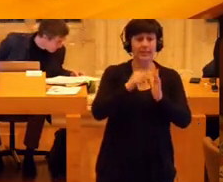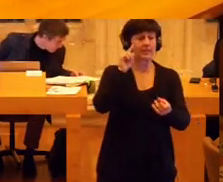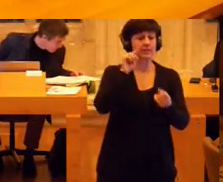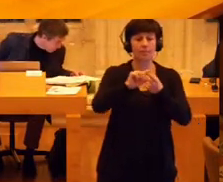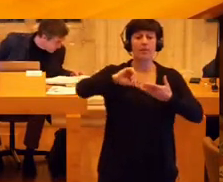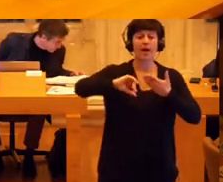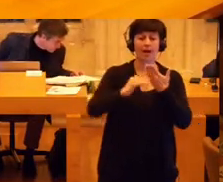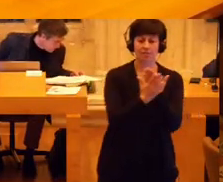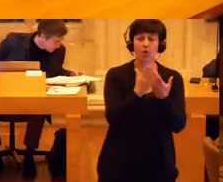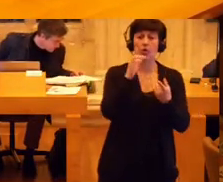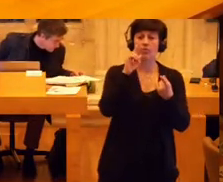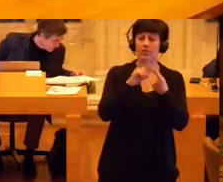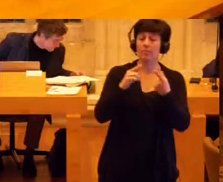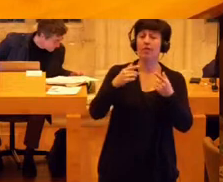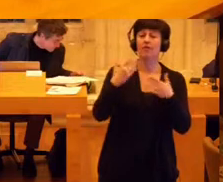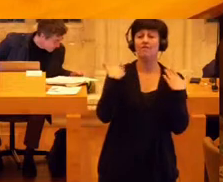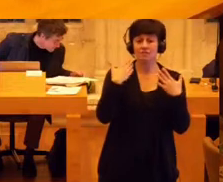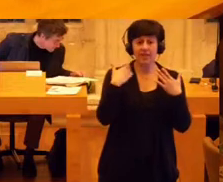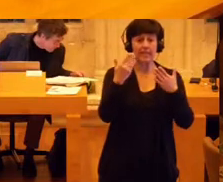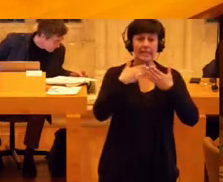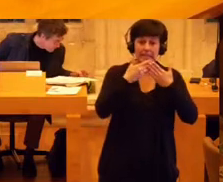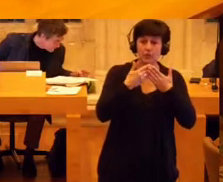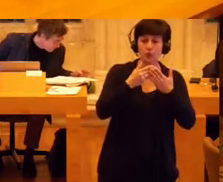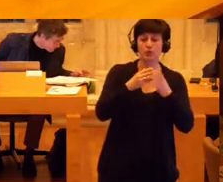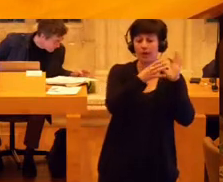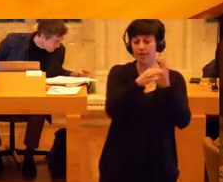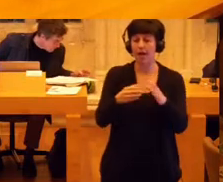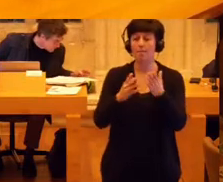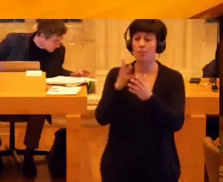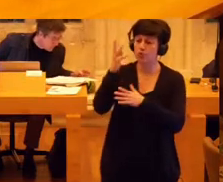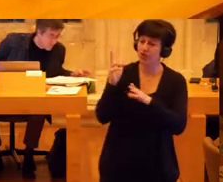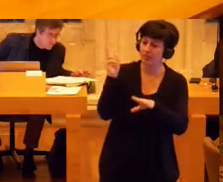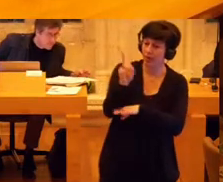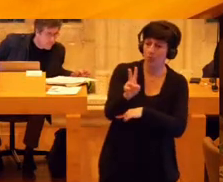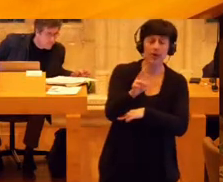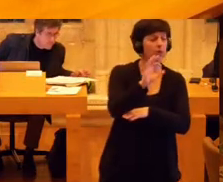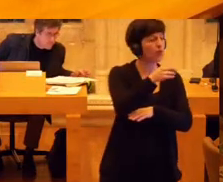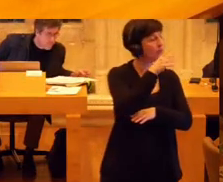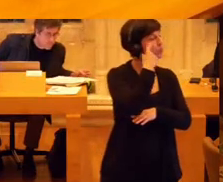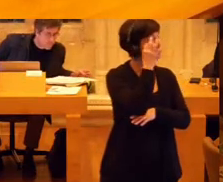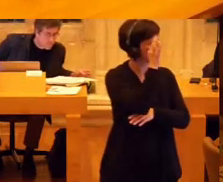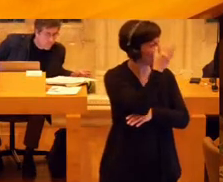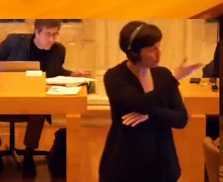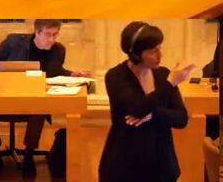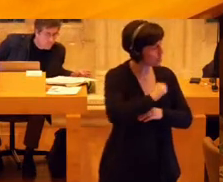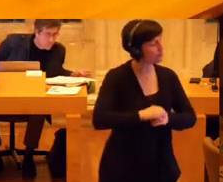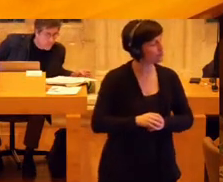les maîtrises d'ouvrage des frais d'études sur le projet tramway. Oui, sur le Coutour.